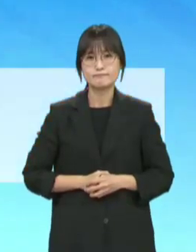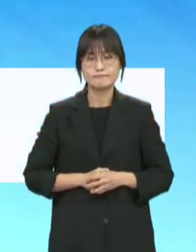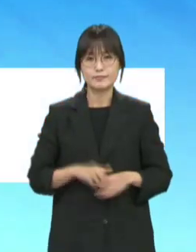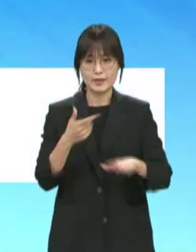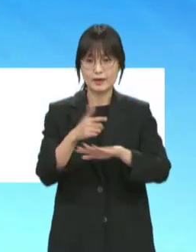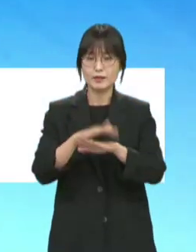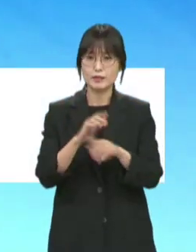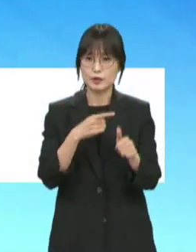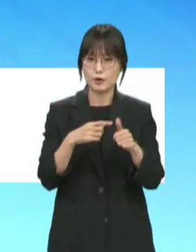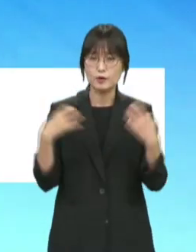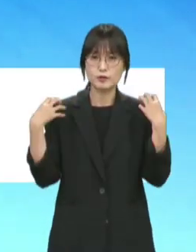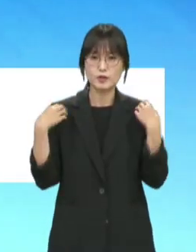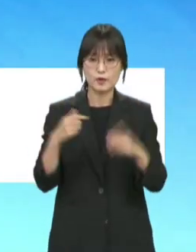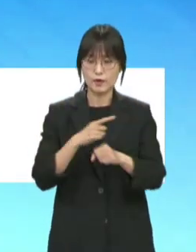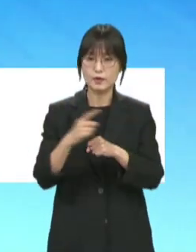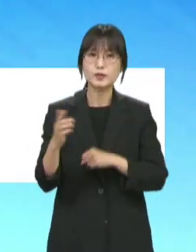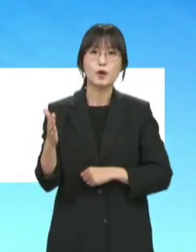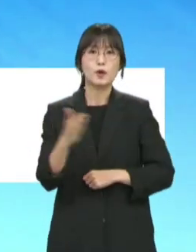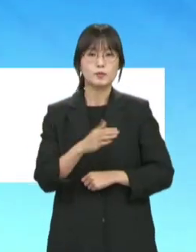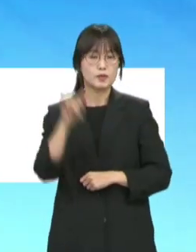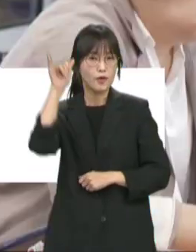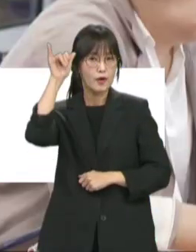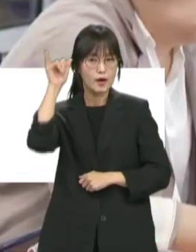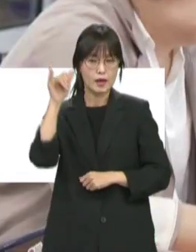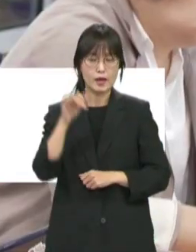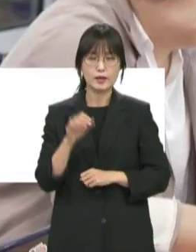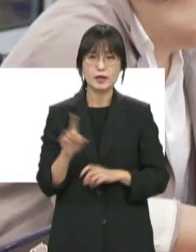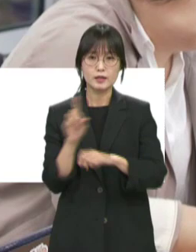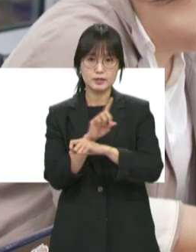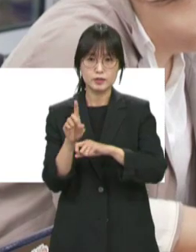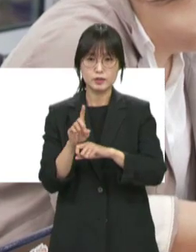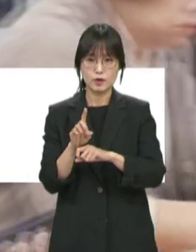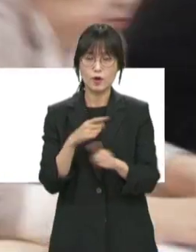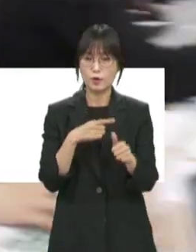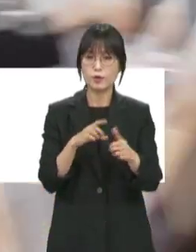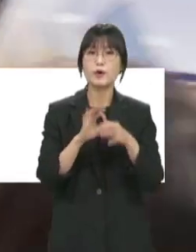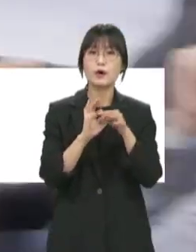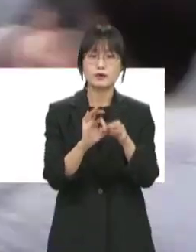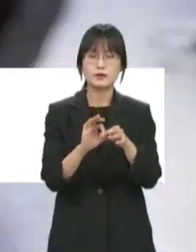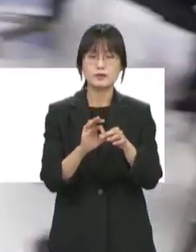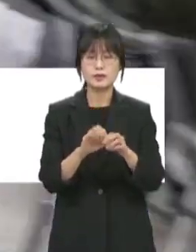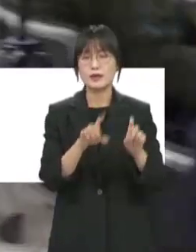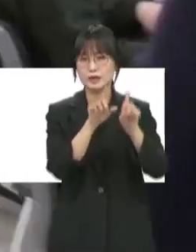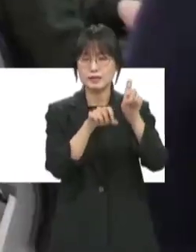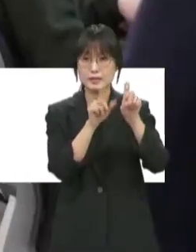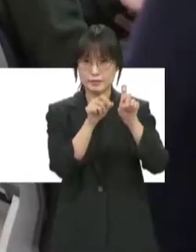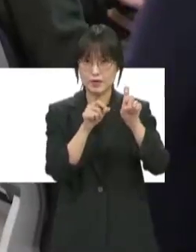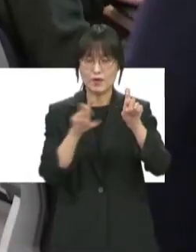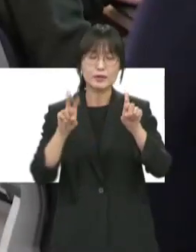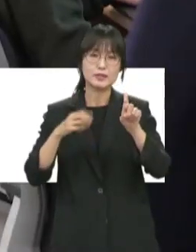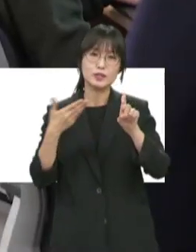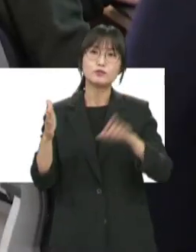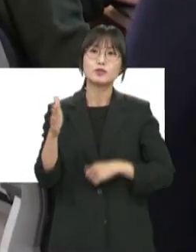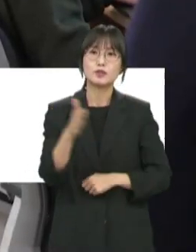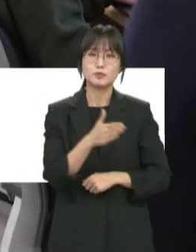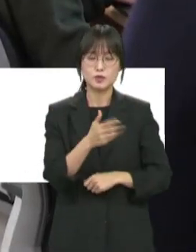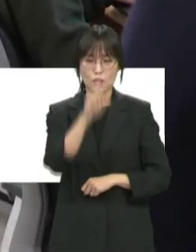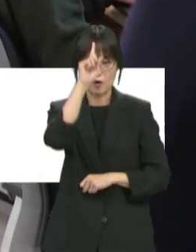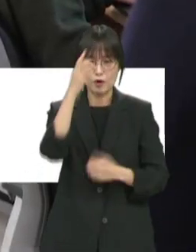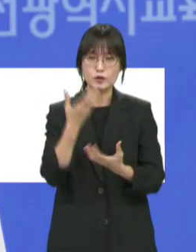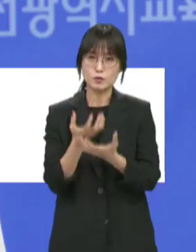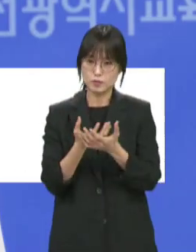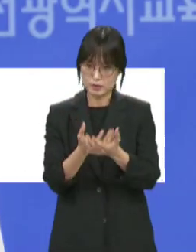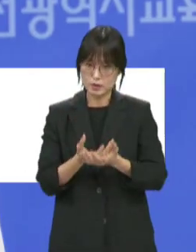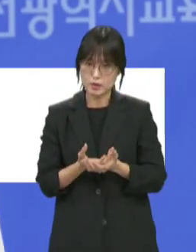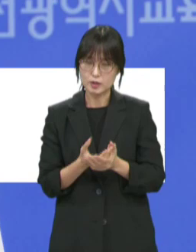대전시 교육청이 내년부터 시행되는 AI 디지털 교과서 교육과 관련해 다음 달 29일 정부의 예시 한이 나오는 대로 교사